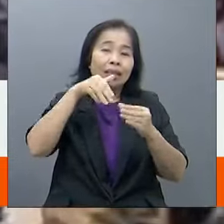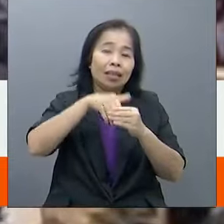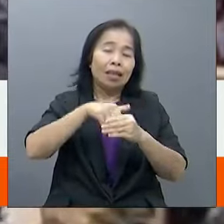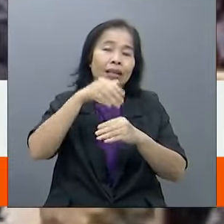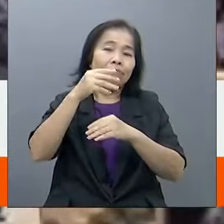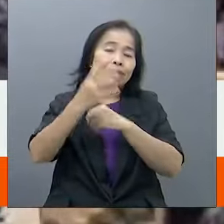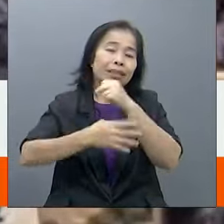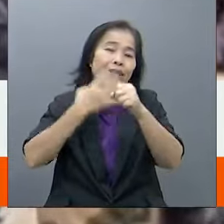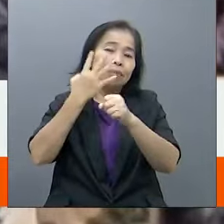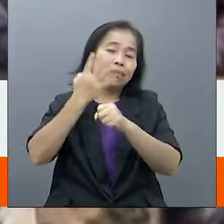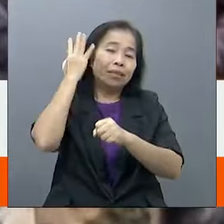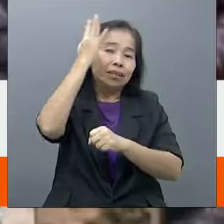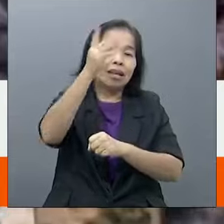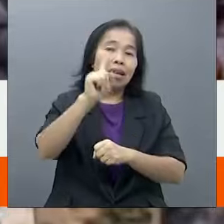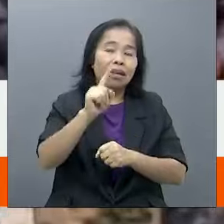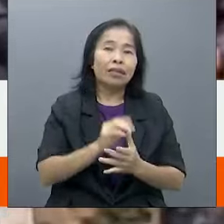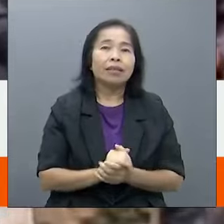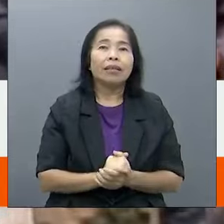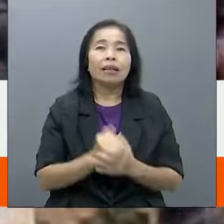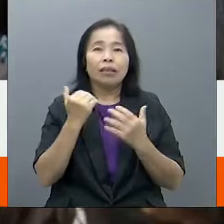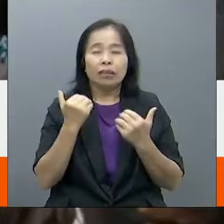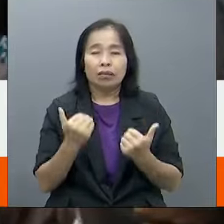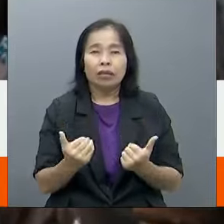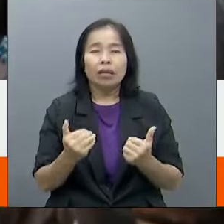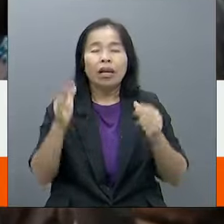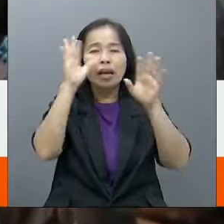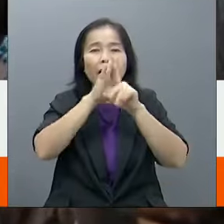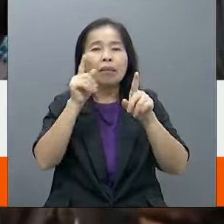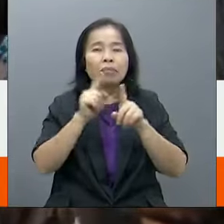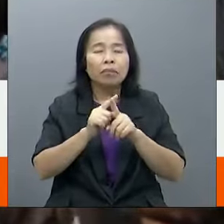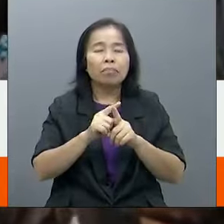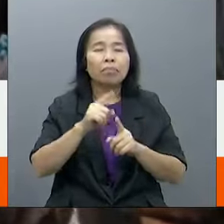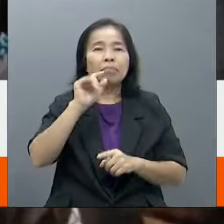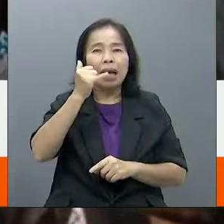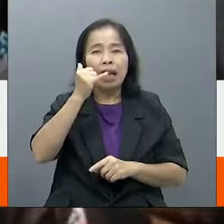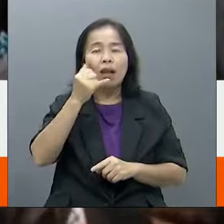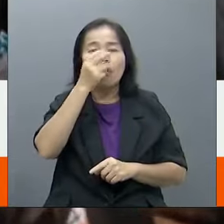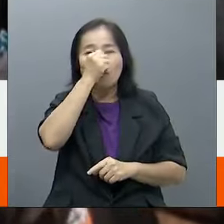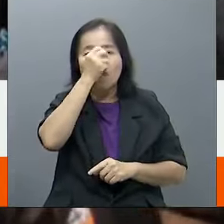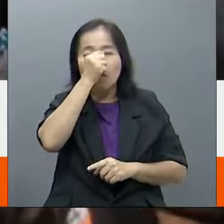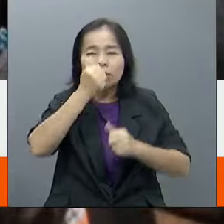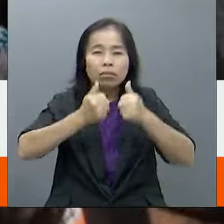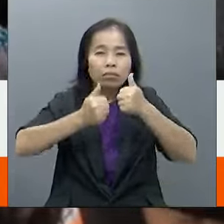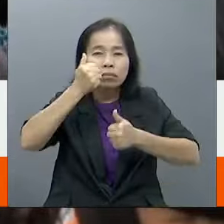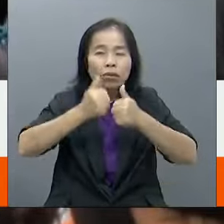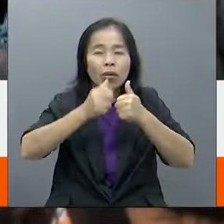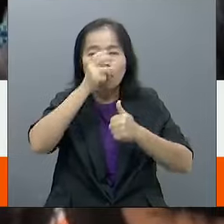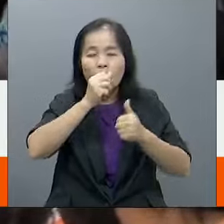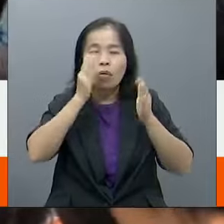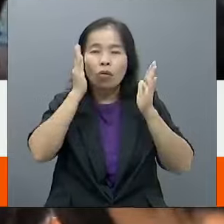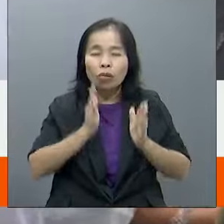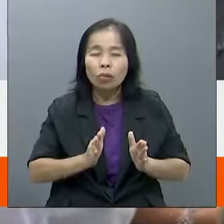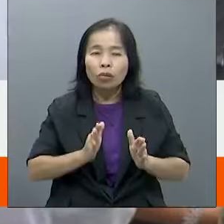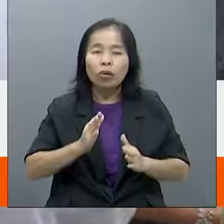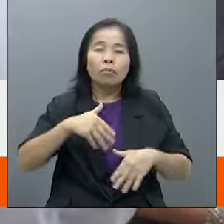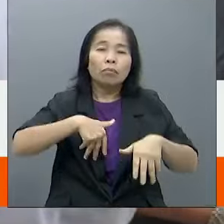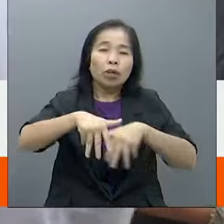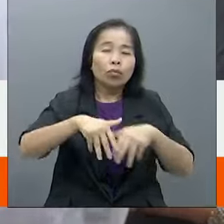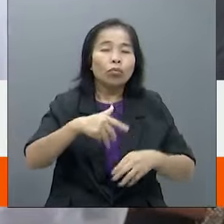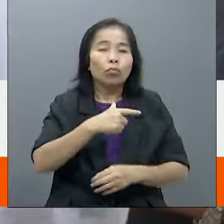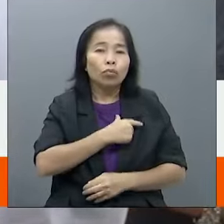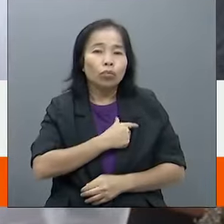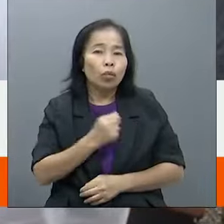ะครับอันนี้ก็เหมือนคล้ายๆกับว่าเป็นนะครับสงครามตัวแทนในการประลองนะครับว่าความนิยมของก้าวไกลที่เคยพุ่ง